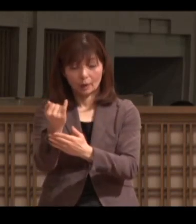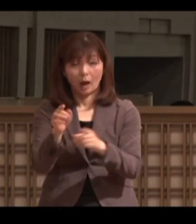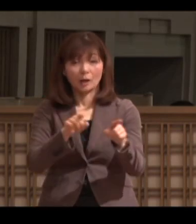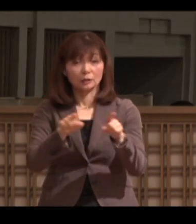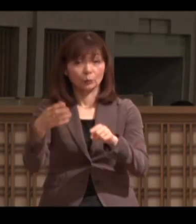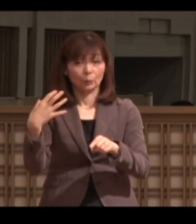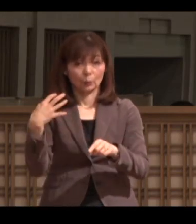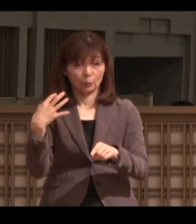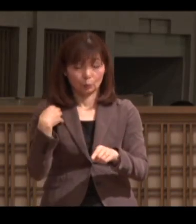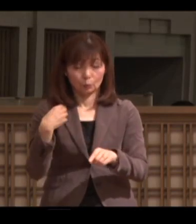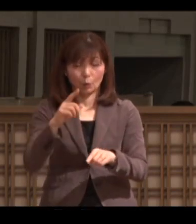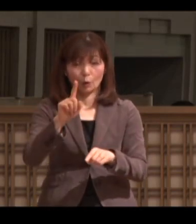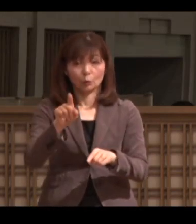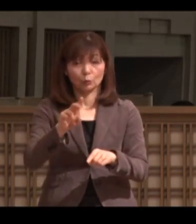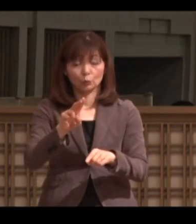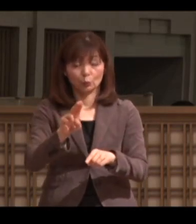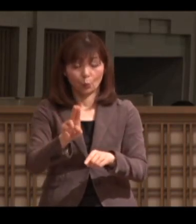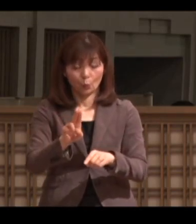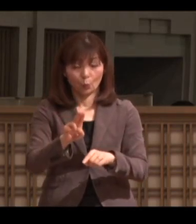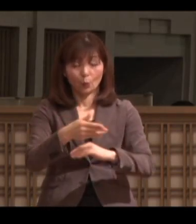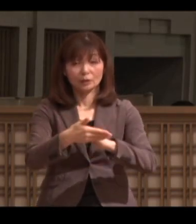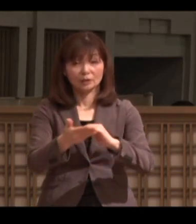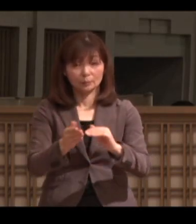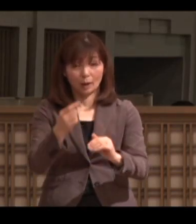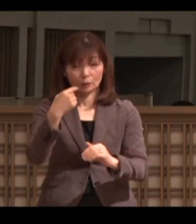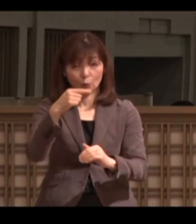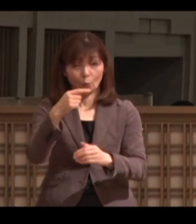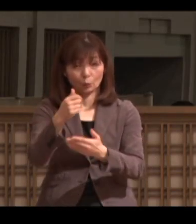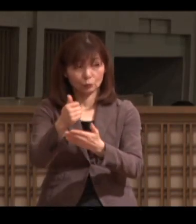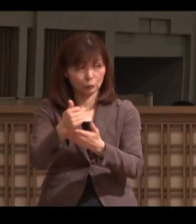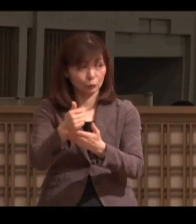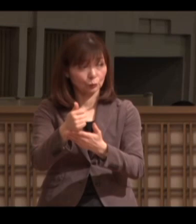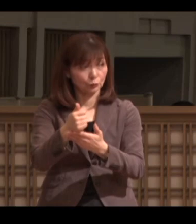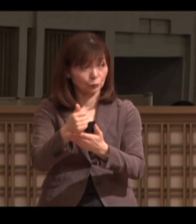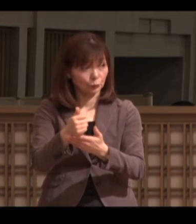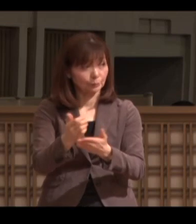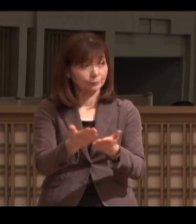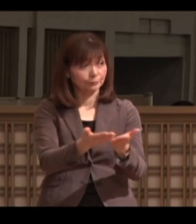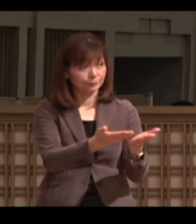指導に当たられた野島正教授壇上にお上がり